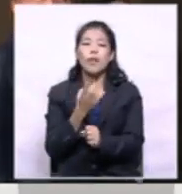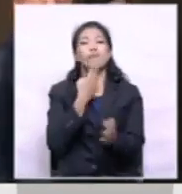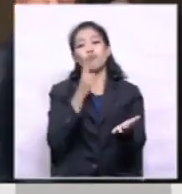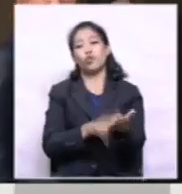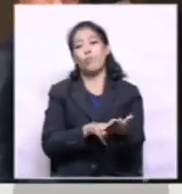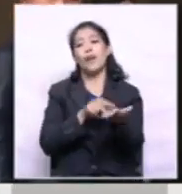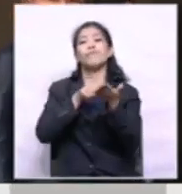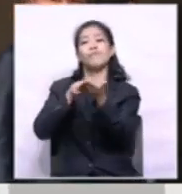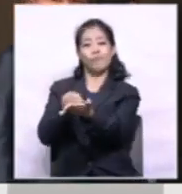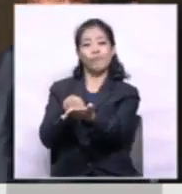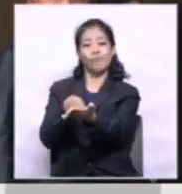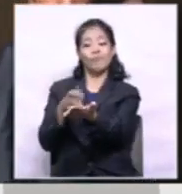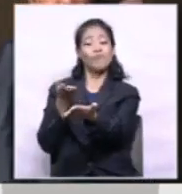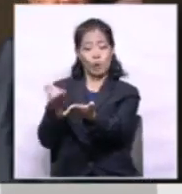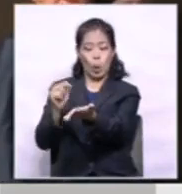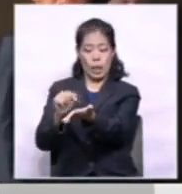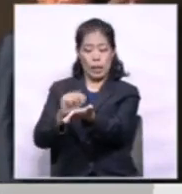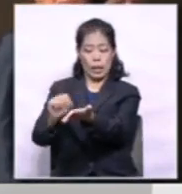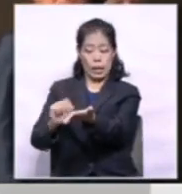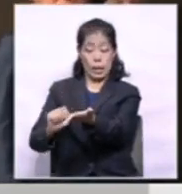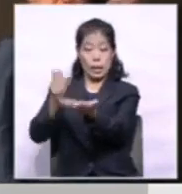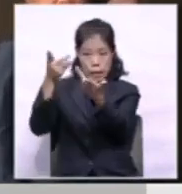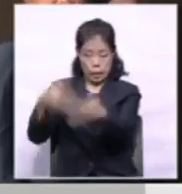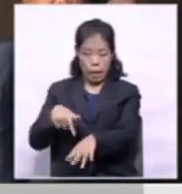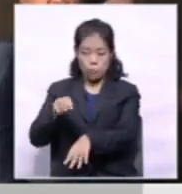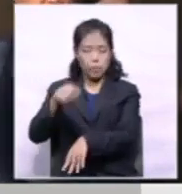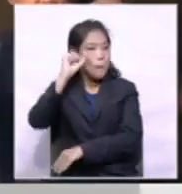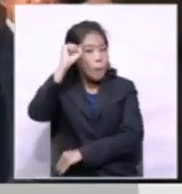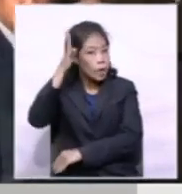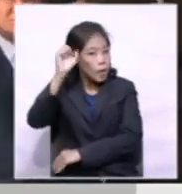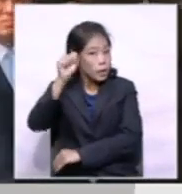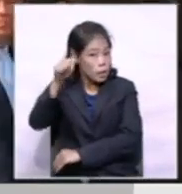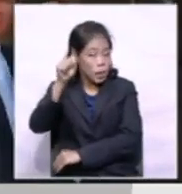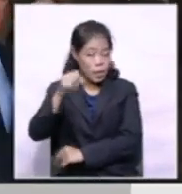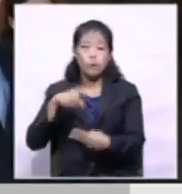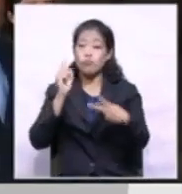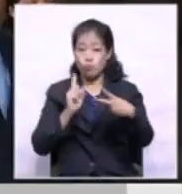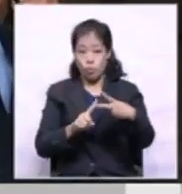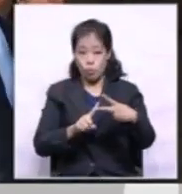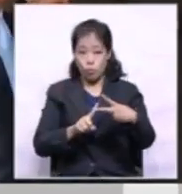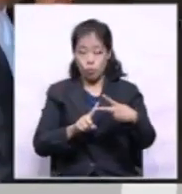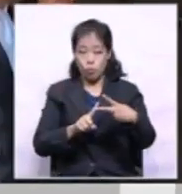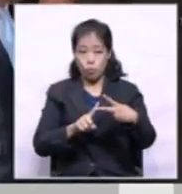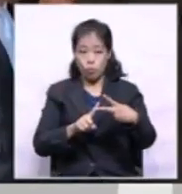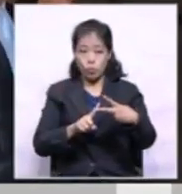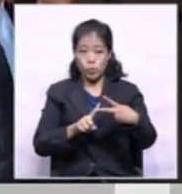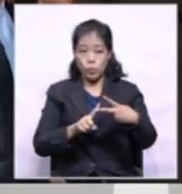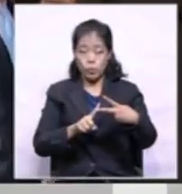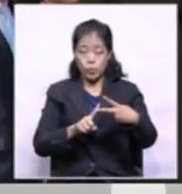ขามันไม่เขาไม่เข้าใจกันตรงนี้หรือเปล่าอันที่สองก็คือในส่วนของอะไรล่ะการที่